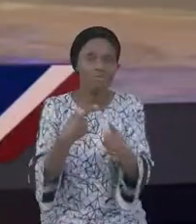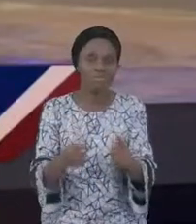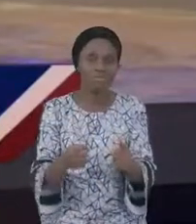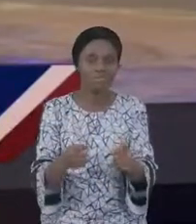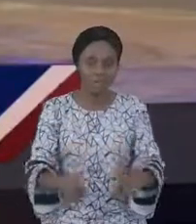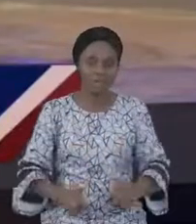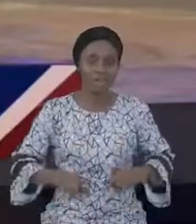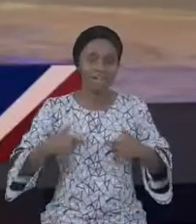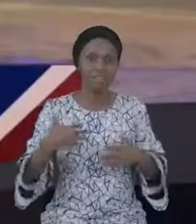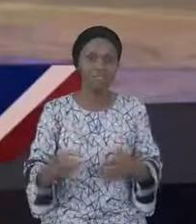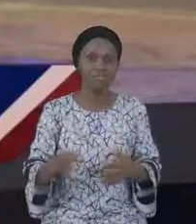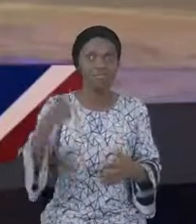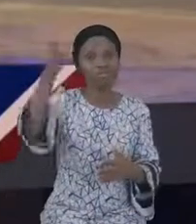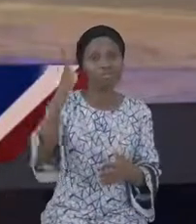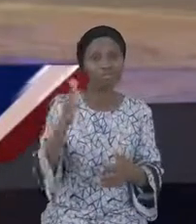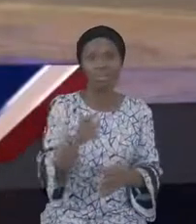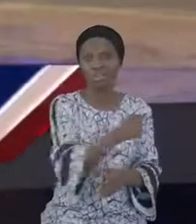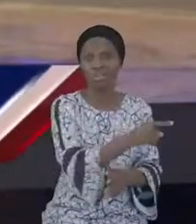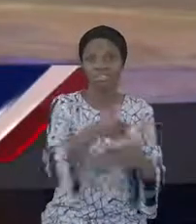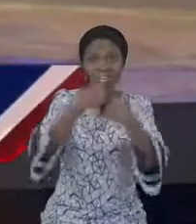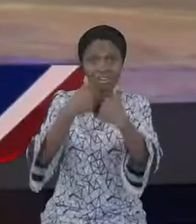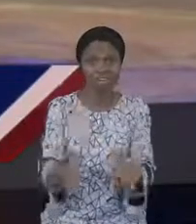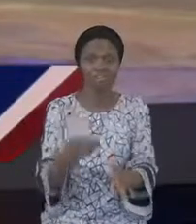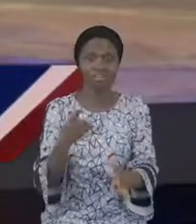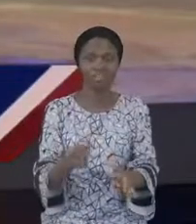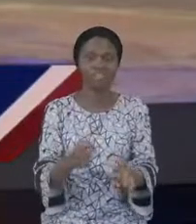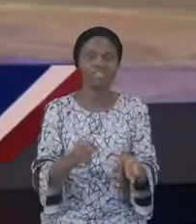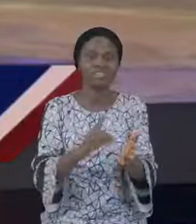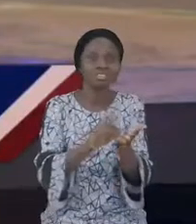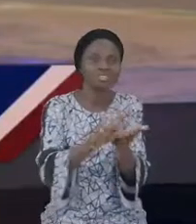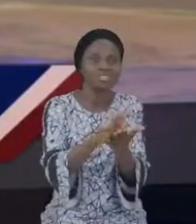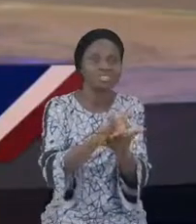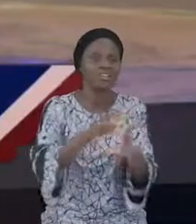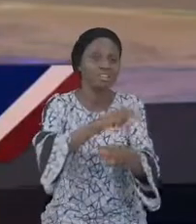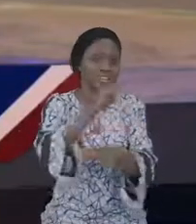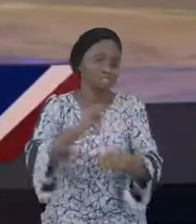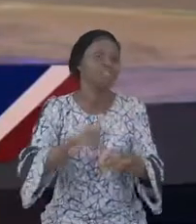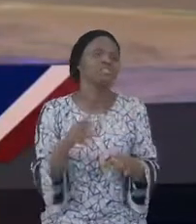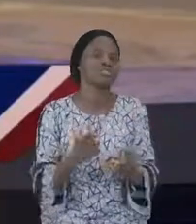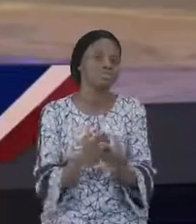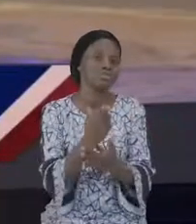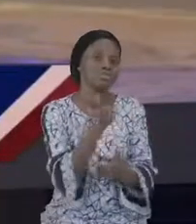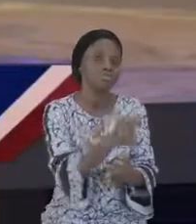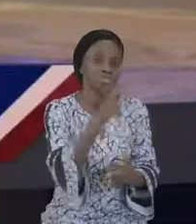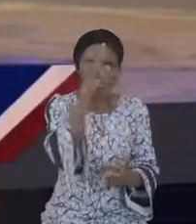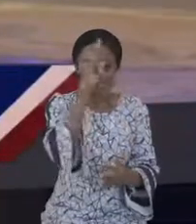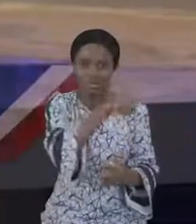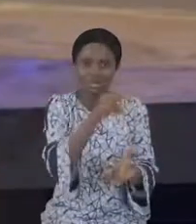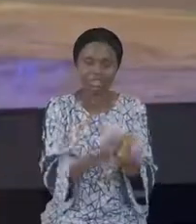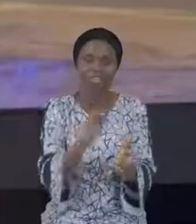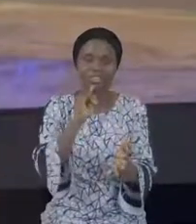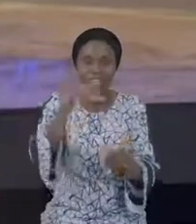de l'ignorance qui est en eux. Et ils ont perdu la nature divine à cause